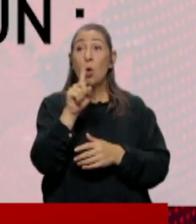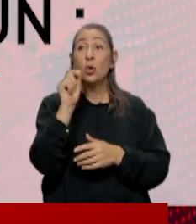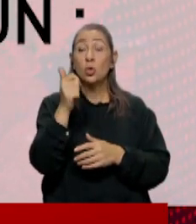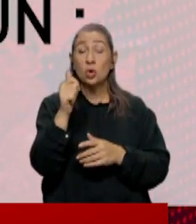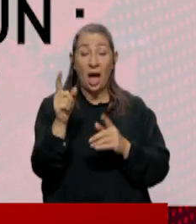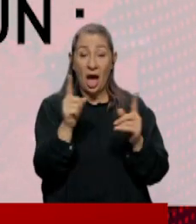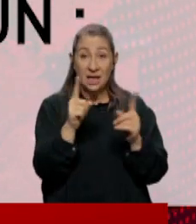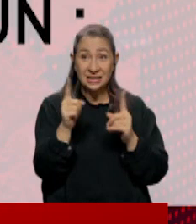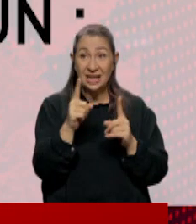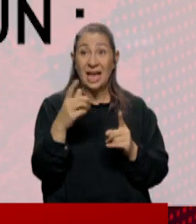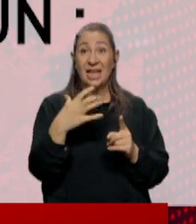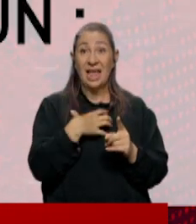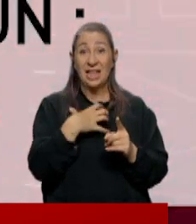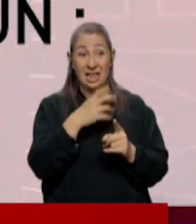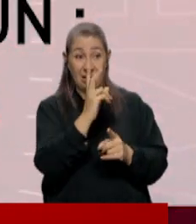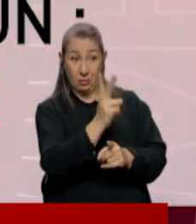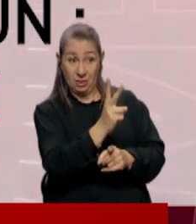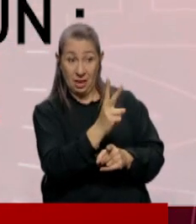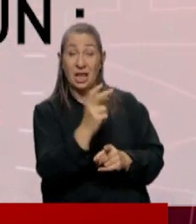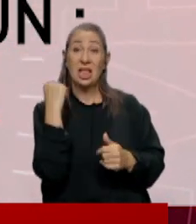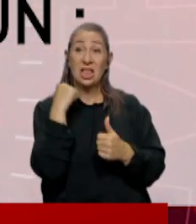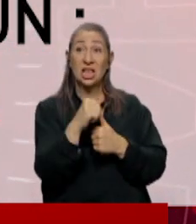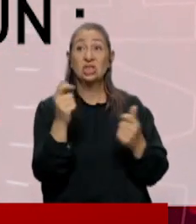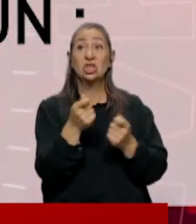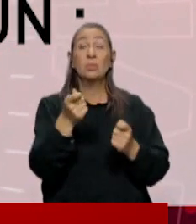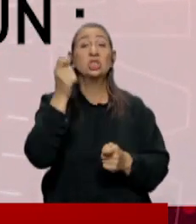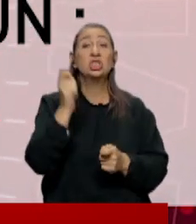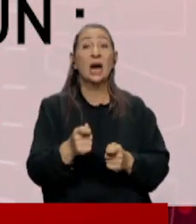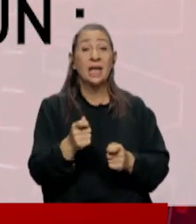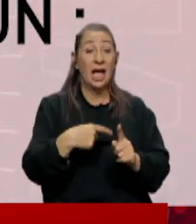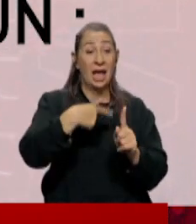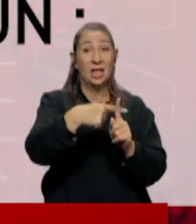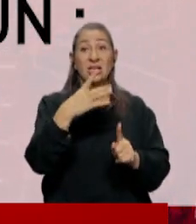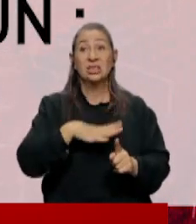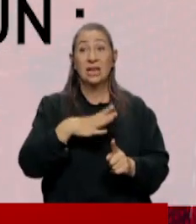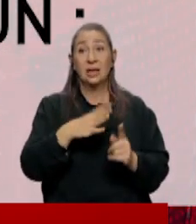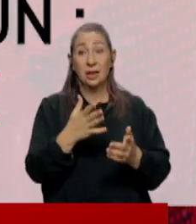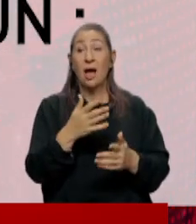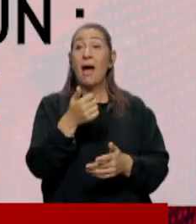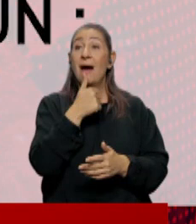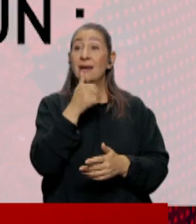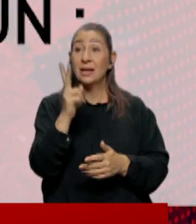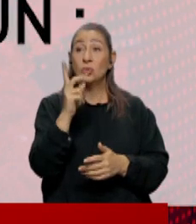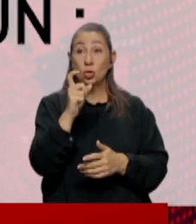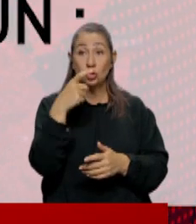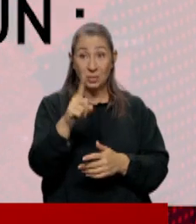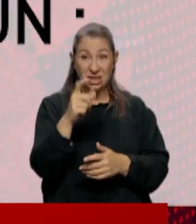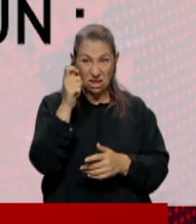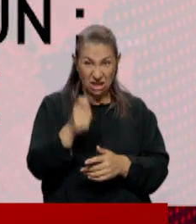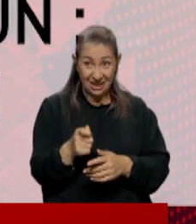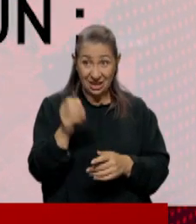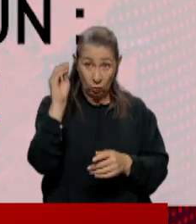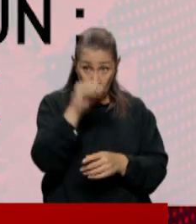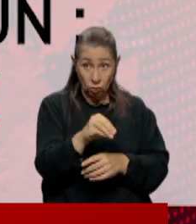10 gün arasında kendilerinden yine çalışma koşulu ilaveten istenilir erkeklerin de 9.000 gün